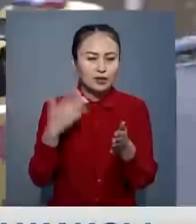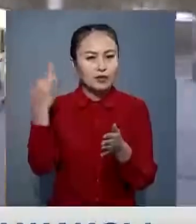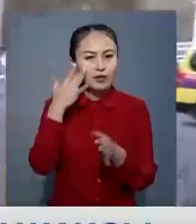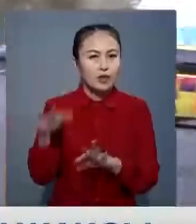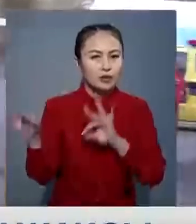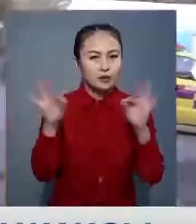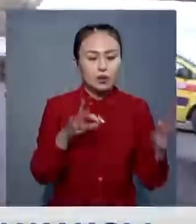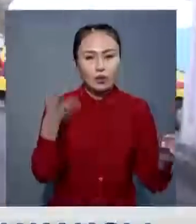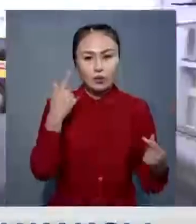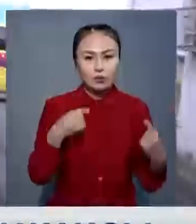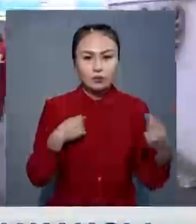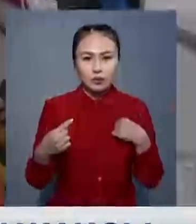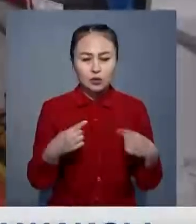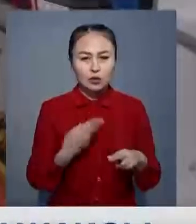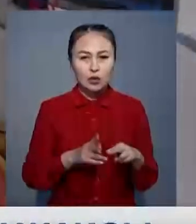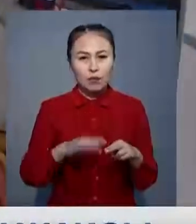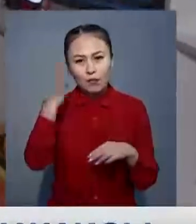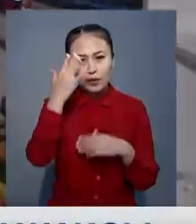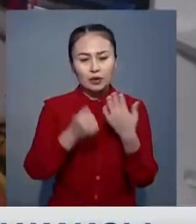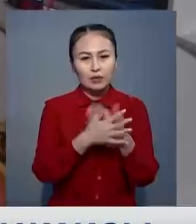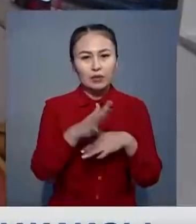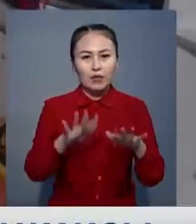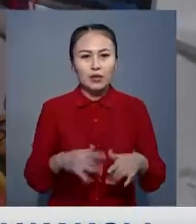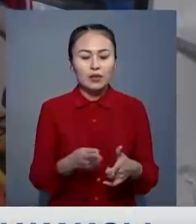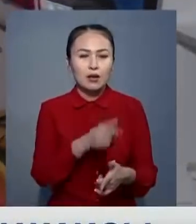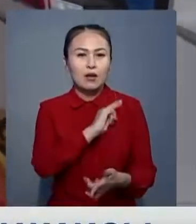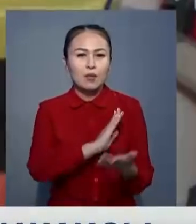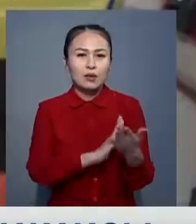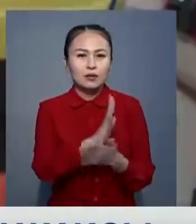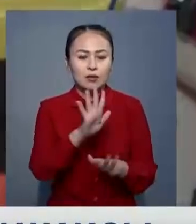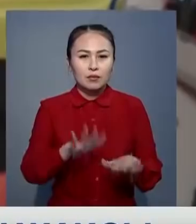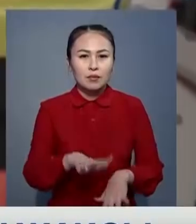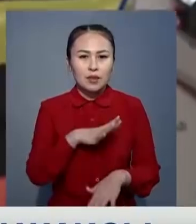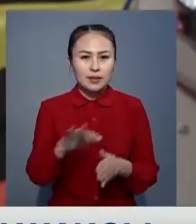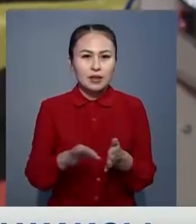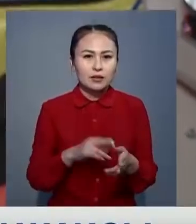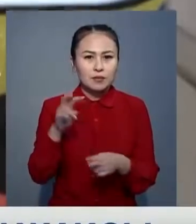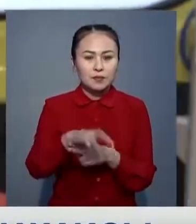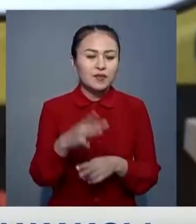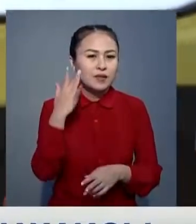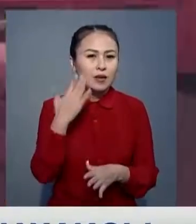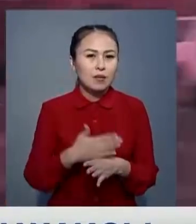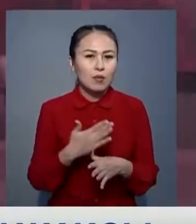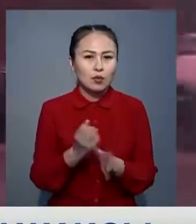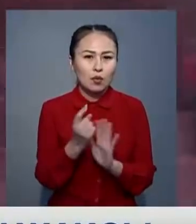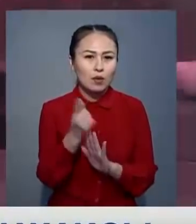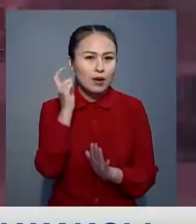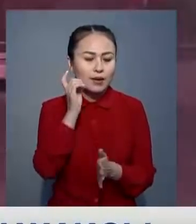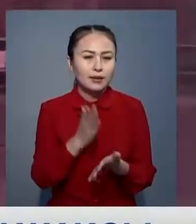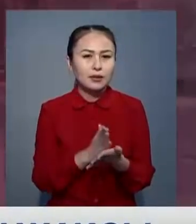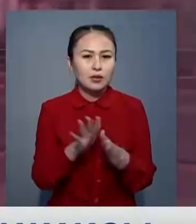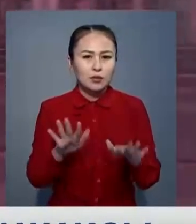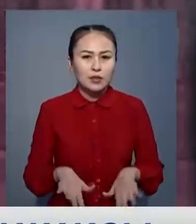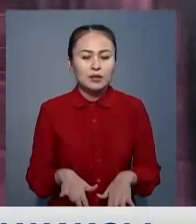жаны қиналғанның ақырғы үміті. Мұнай компанияларының бірінде қаржыгер болып жұмыс атқаратын Арман қолы қалт етсе осында асығады. Ол 11 жылдан бері станция